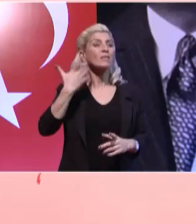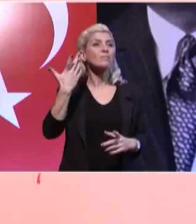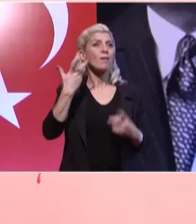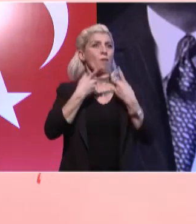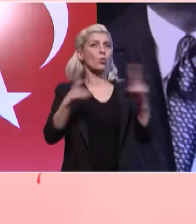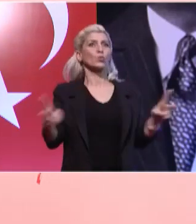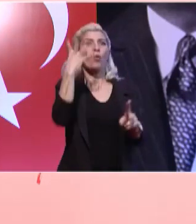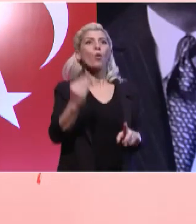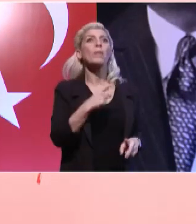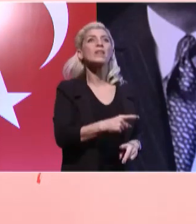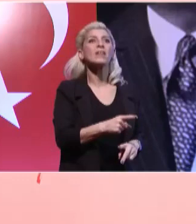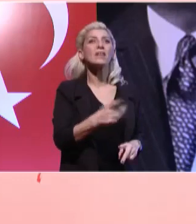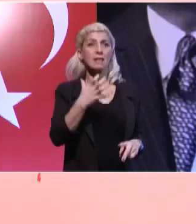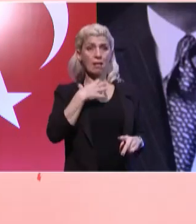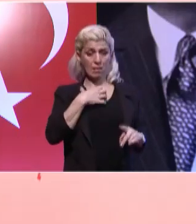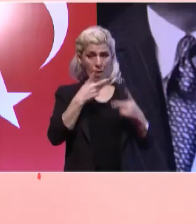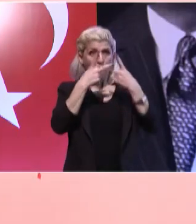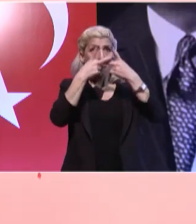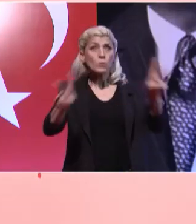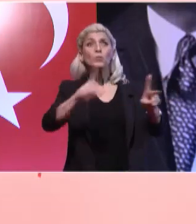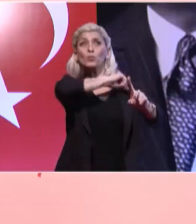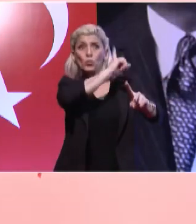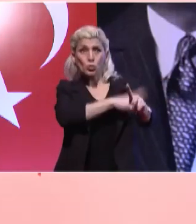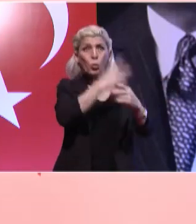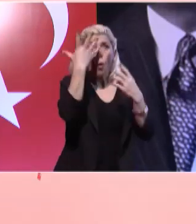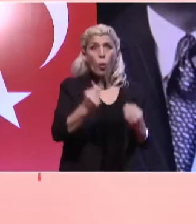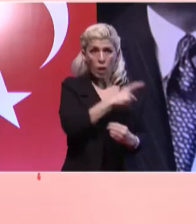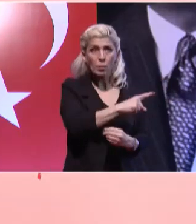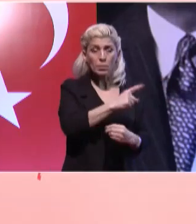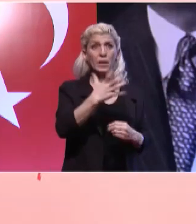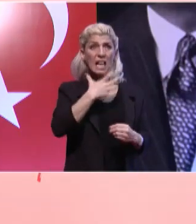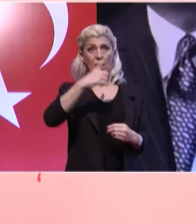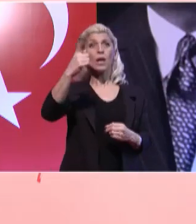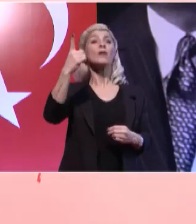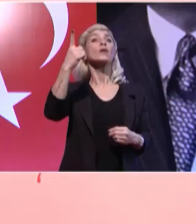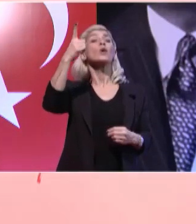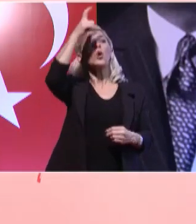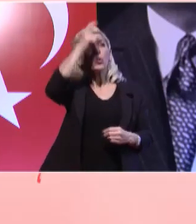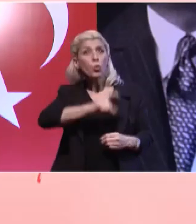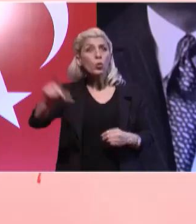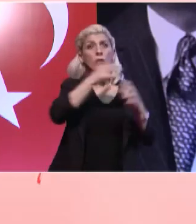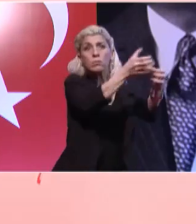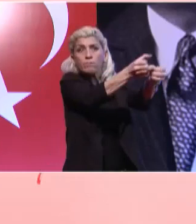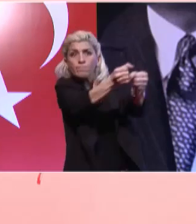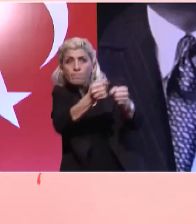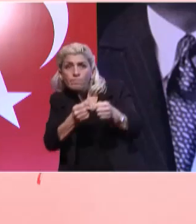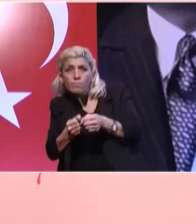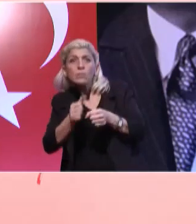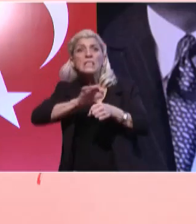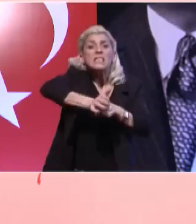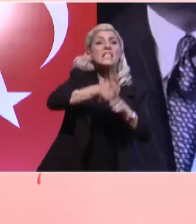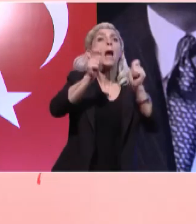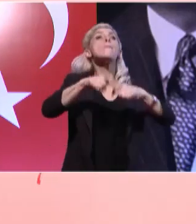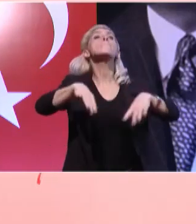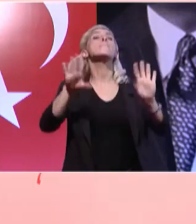olmalı. Egemen güçlerin taşeronluğuna Türkiye Cumhuriyeti sürüklenmemeli. Egemen